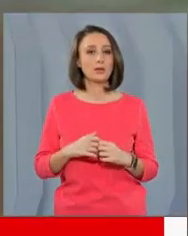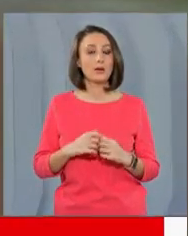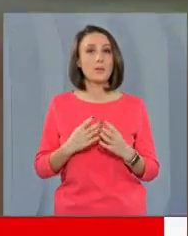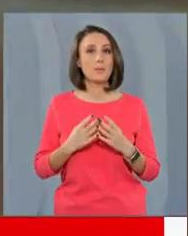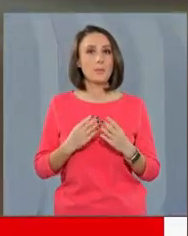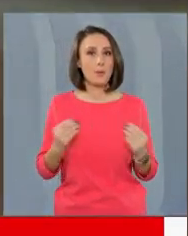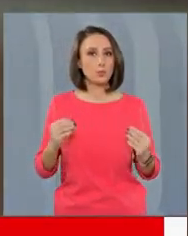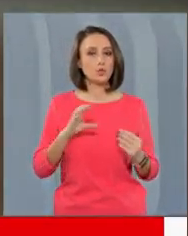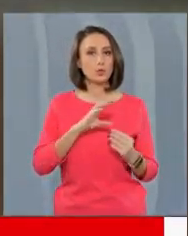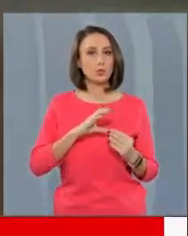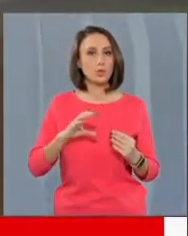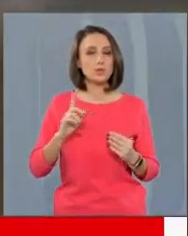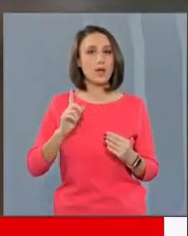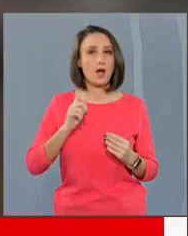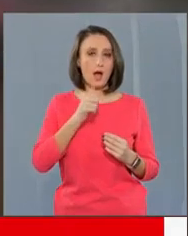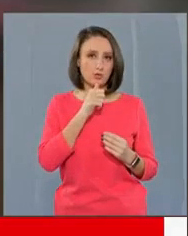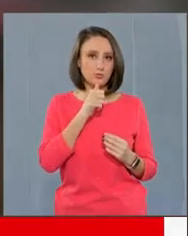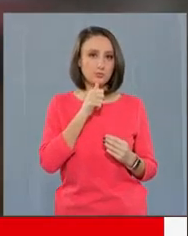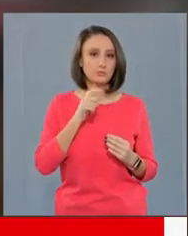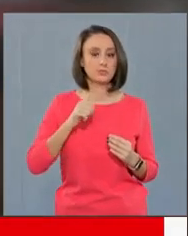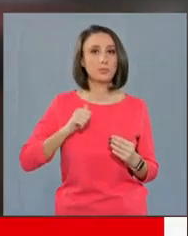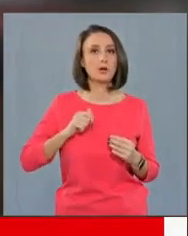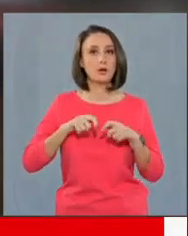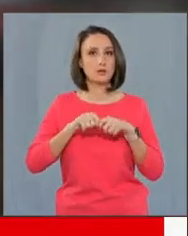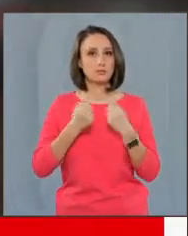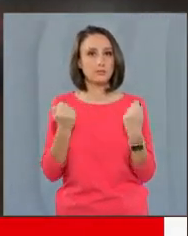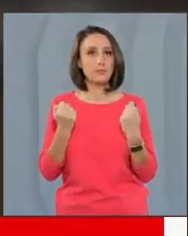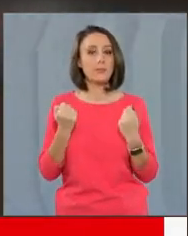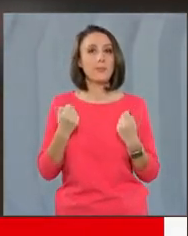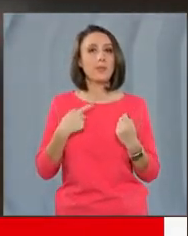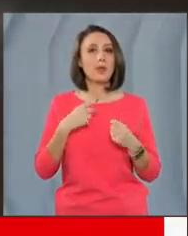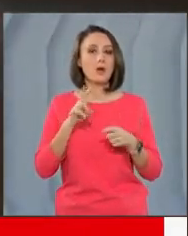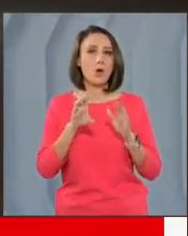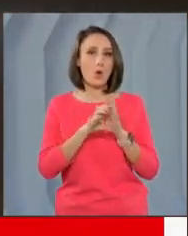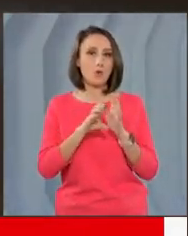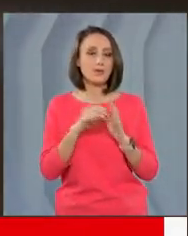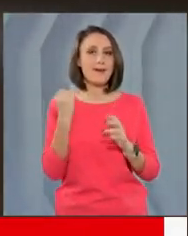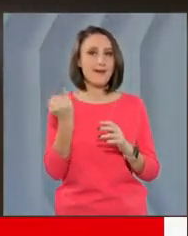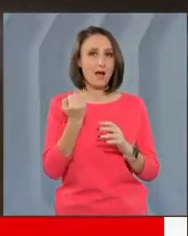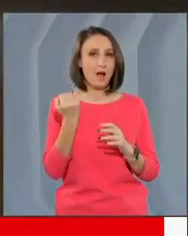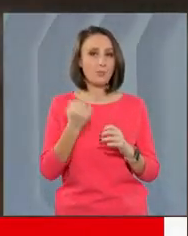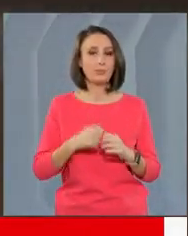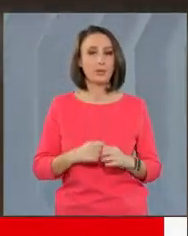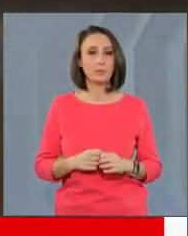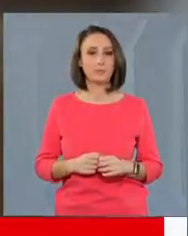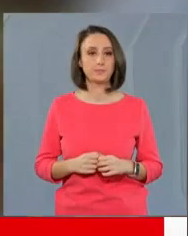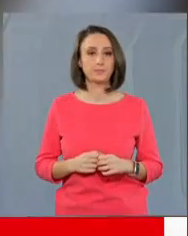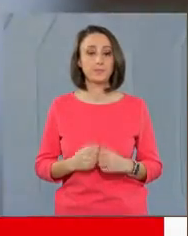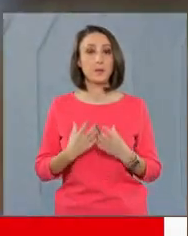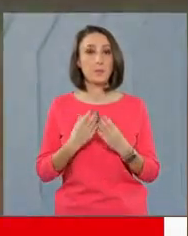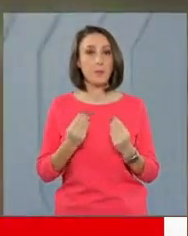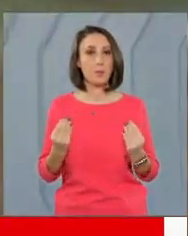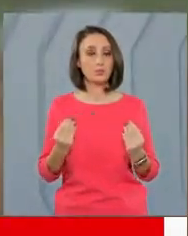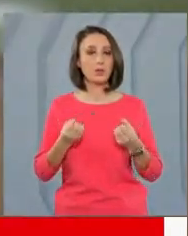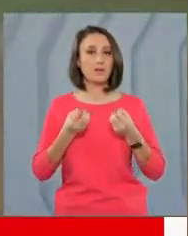sunt așteptate să facă ravagii. A fost emis un cod galben care vizează cursuri de apă din întreaga țară. Mai multe informații